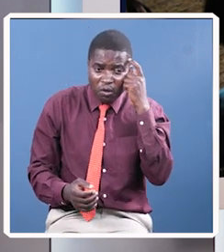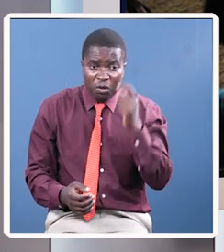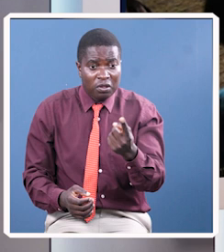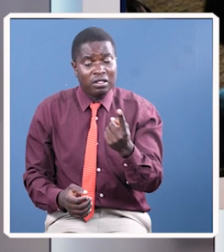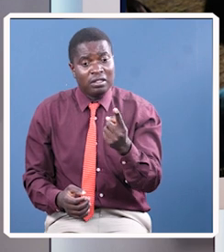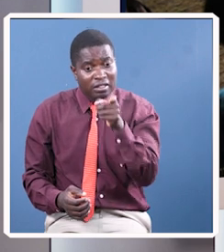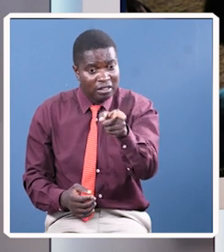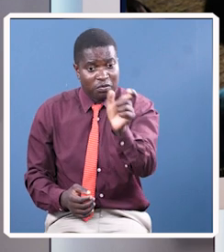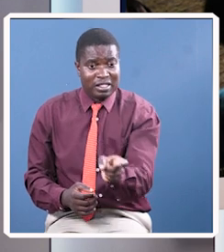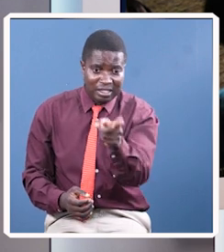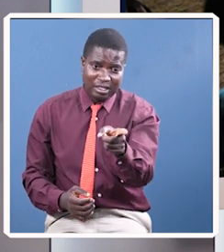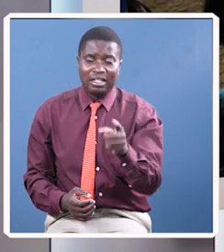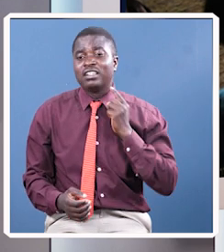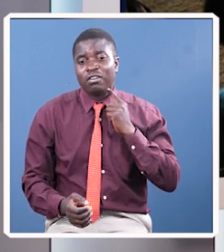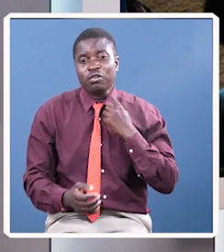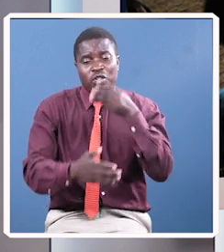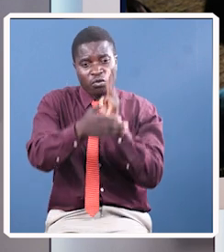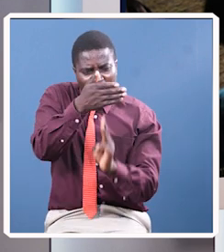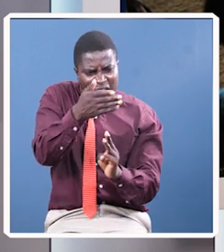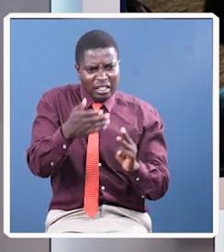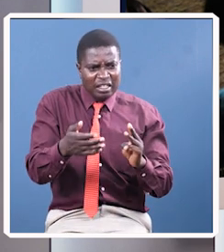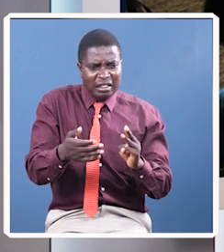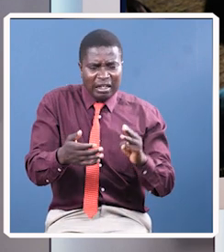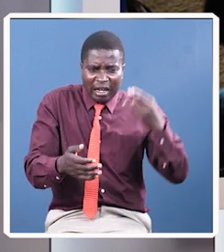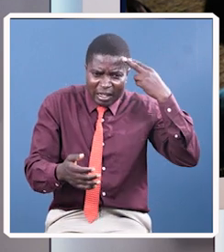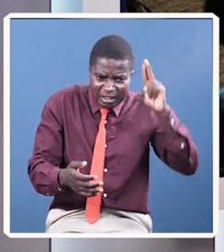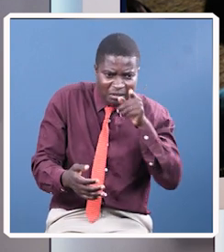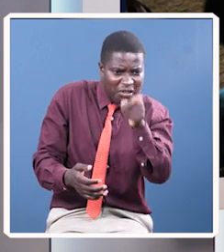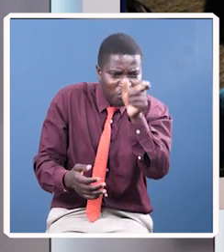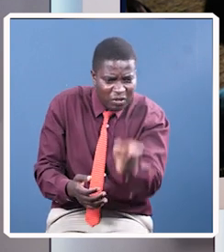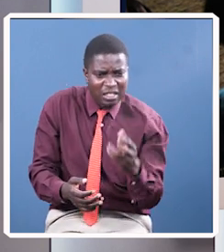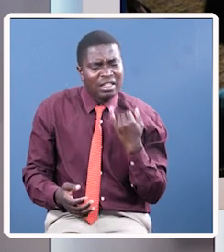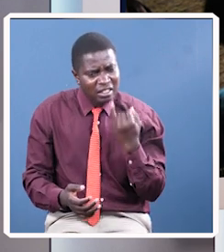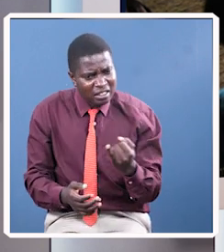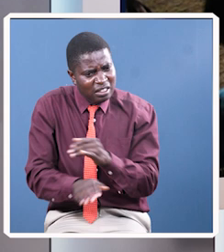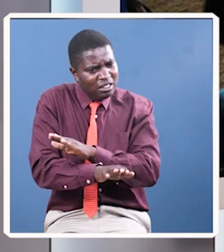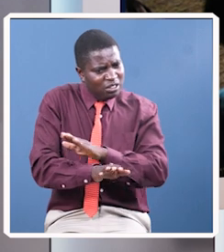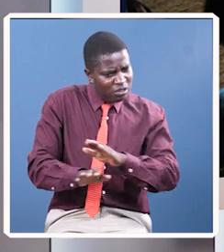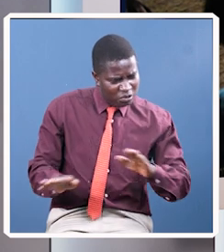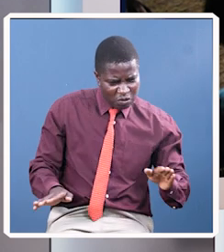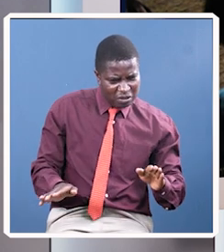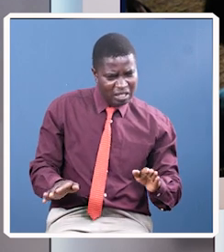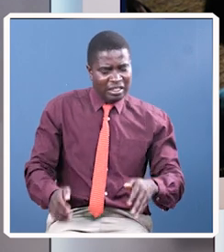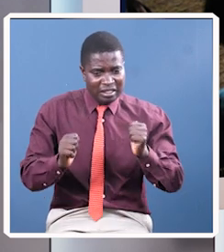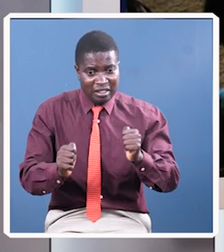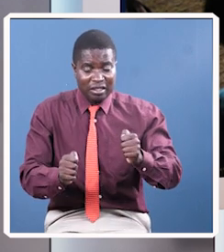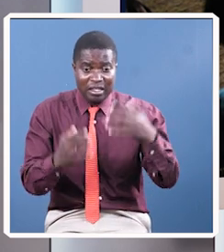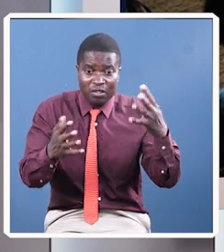naye panapa, teerera uone kuti haasi kusimbisa maoko emunhu anoita zvakaipa here. Ukaona achidaro wasangana nemuprofita